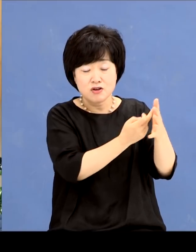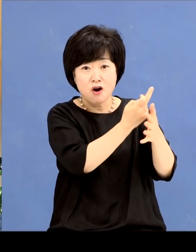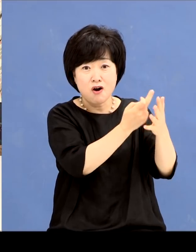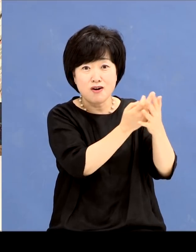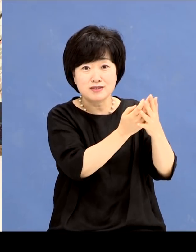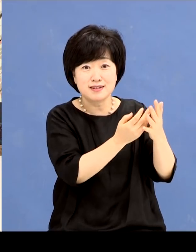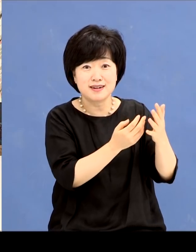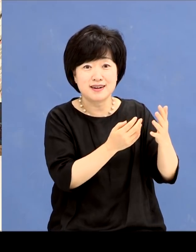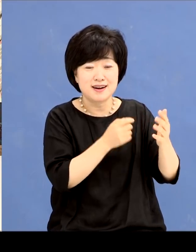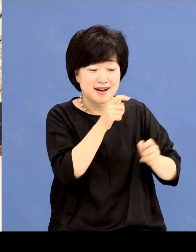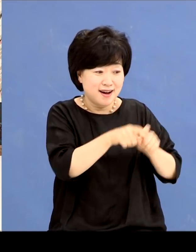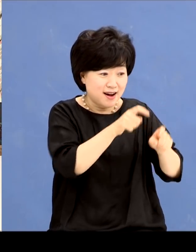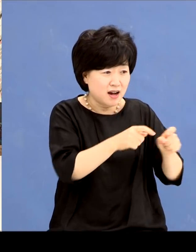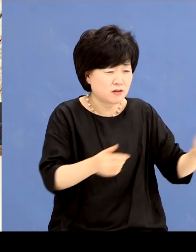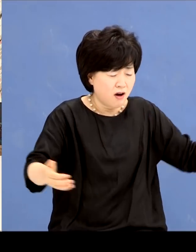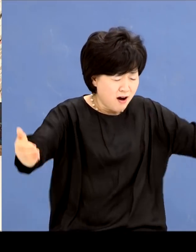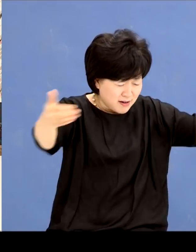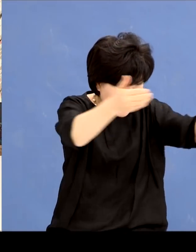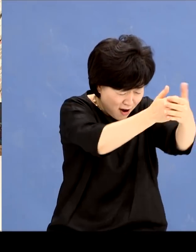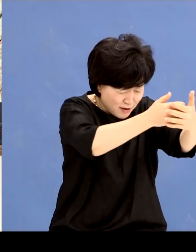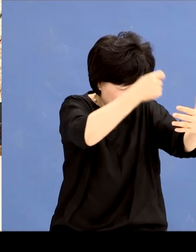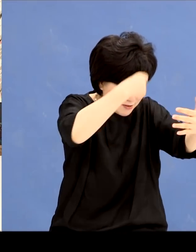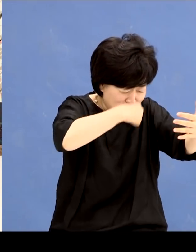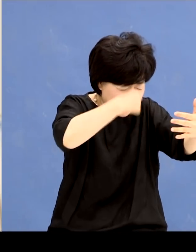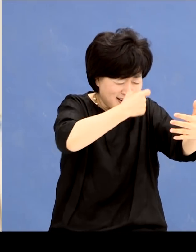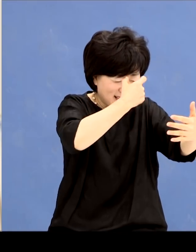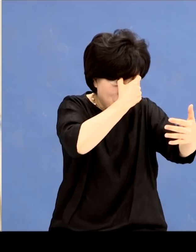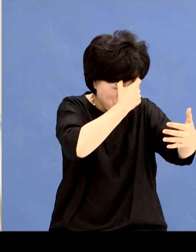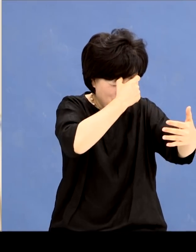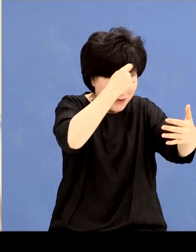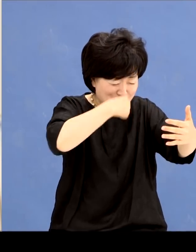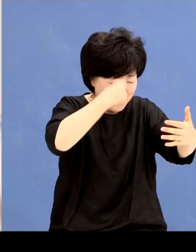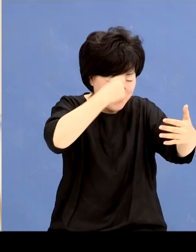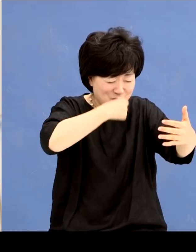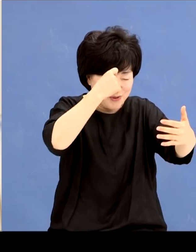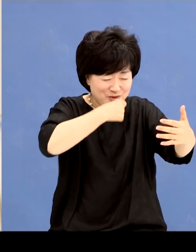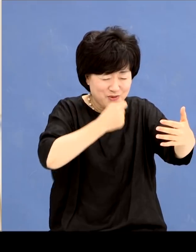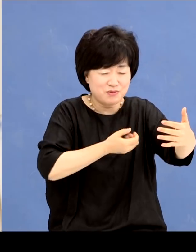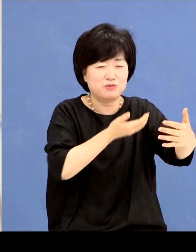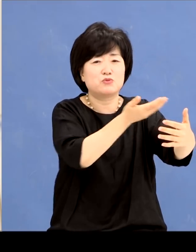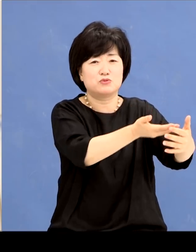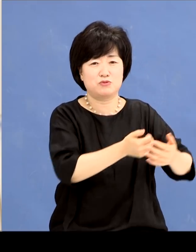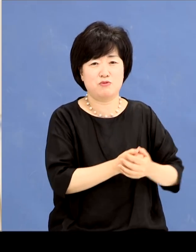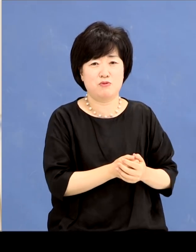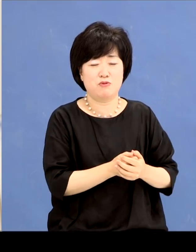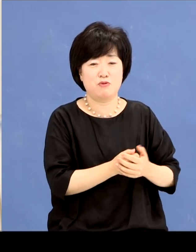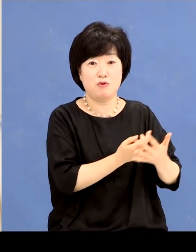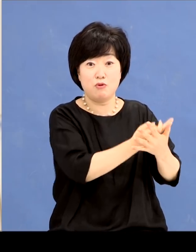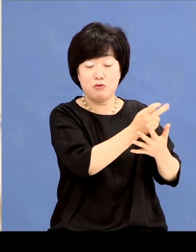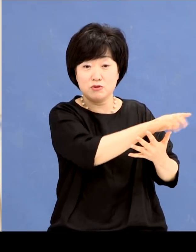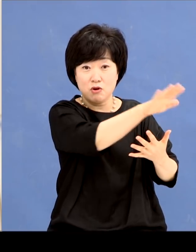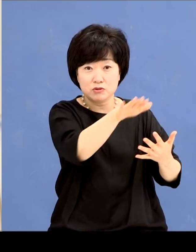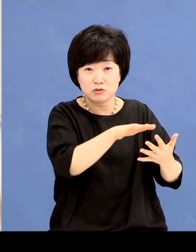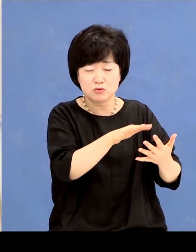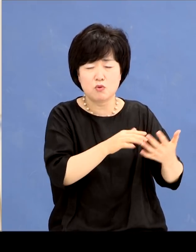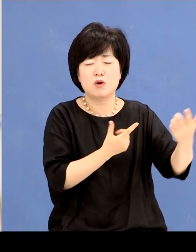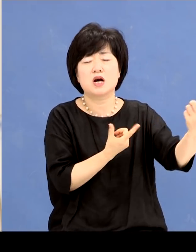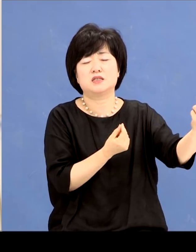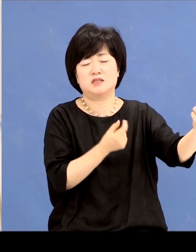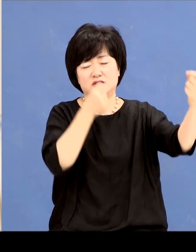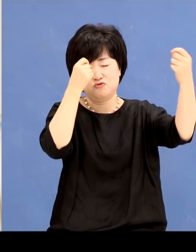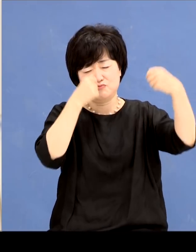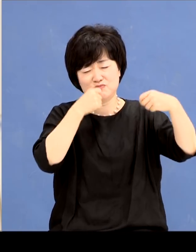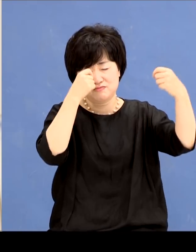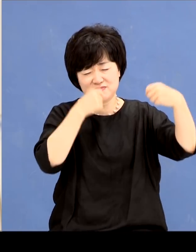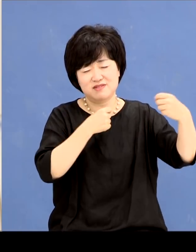하는데 와. 정말 이거는 상상할 수 없는 일인데 더 여기서 상상할 수 없는 일이 일어나요. 어떤? 형님들도 함께 눈물을